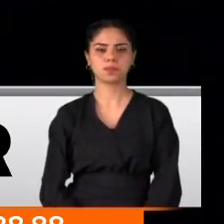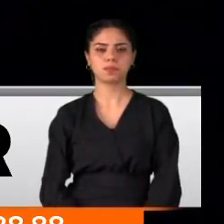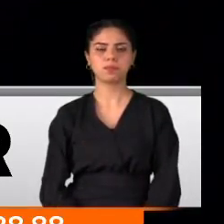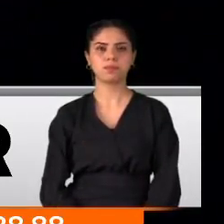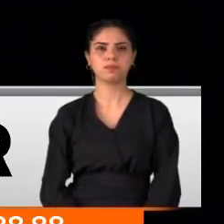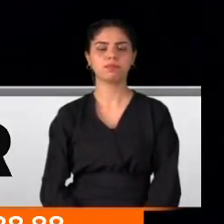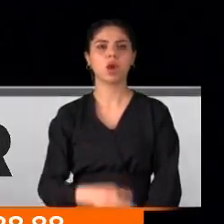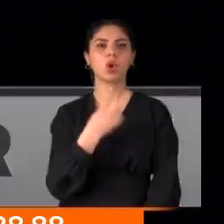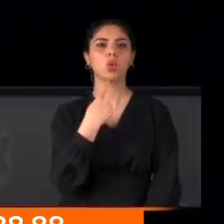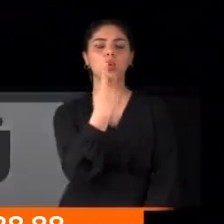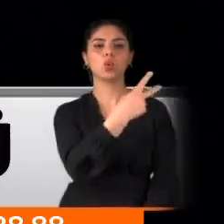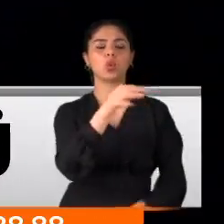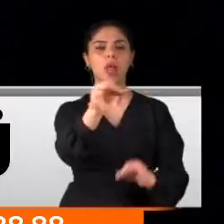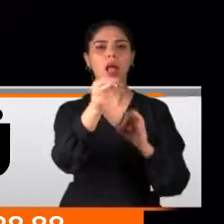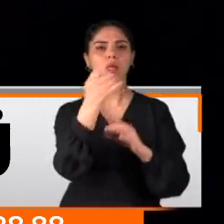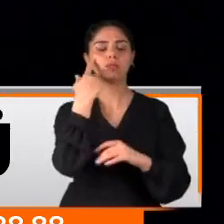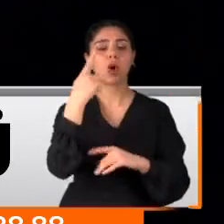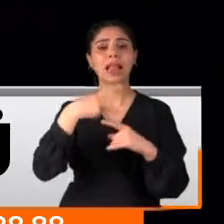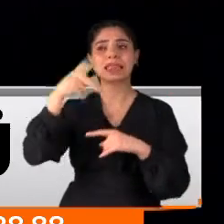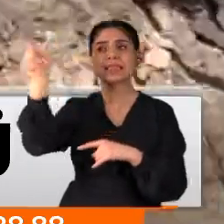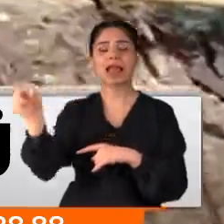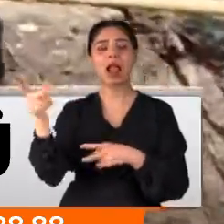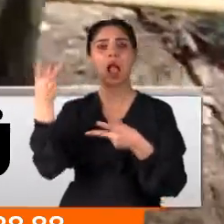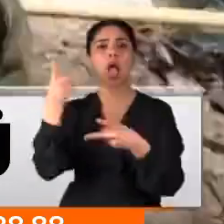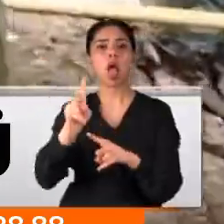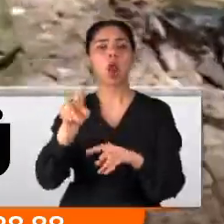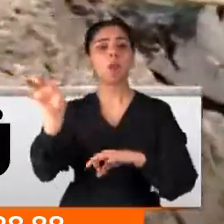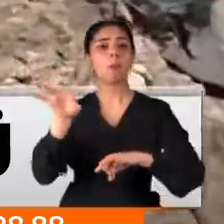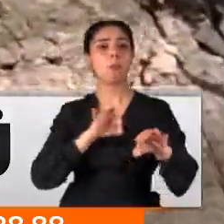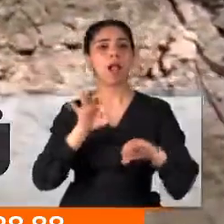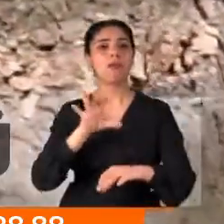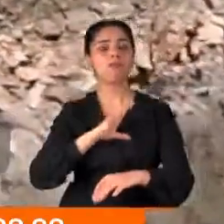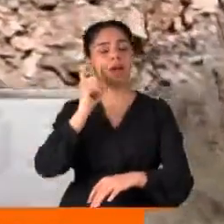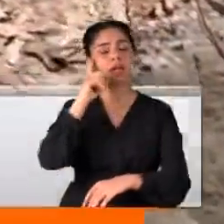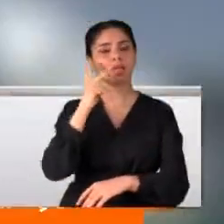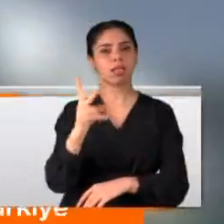Rus istihbaratının Zelenski'ye suikast düzenlemek için harekete geçtiği de iddia edildi.